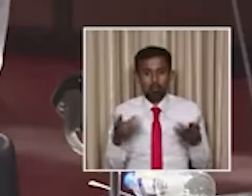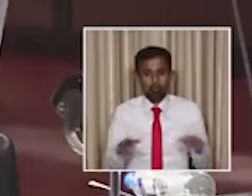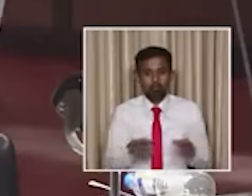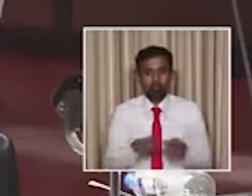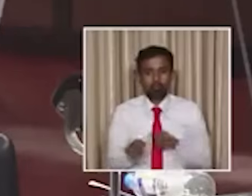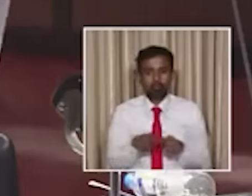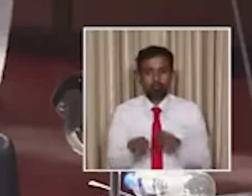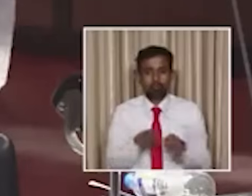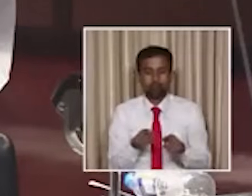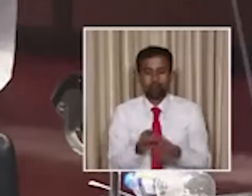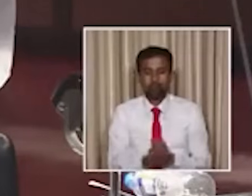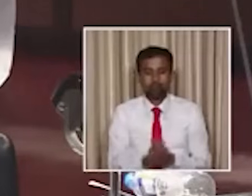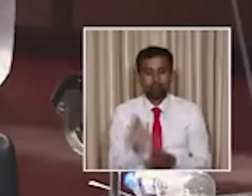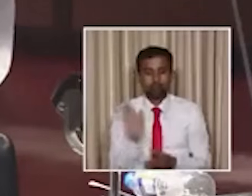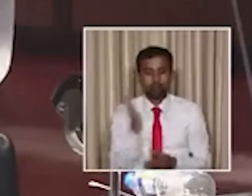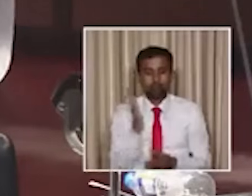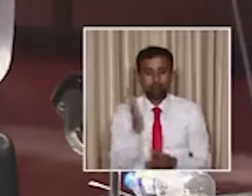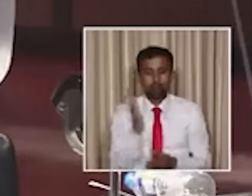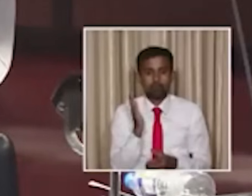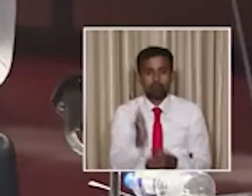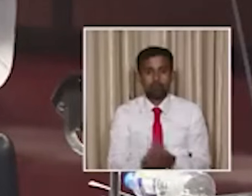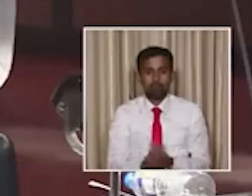எங்களுடைய கால்நடைகளை வைத்திருக்கிறார்கள்.